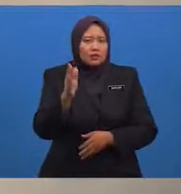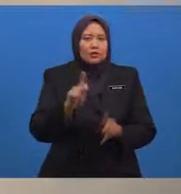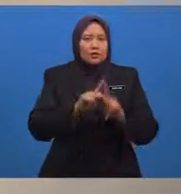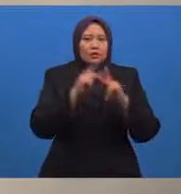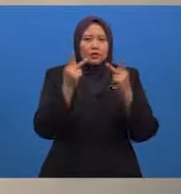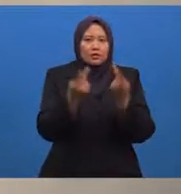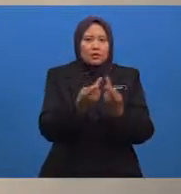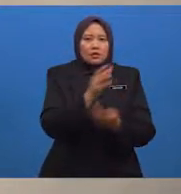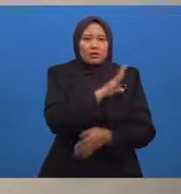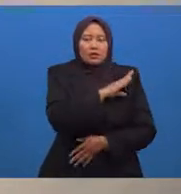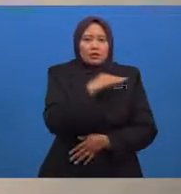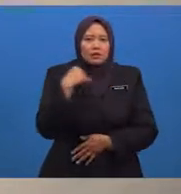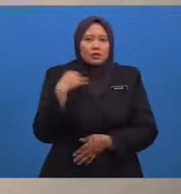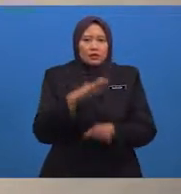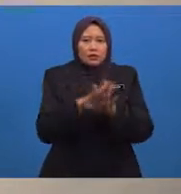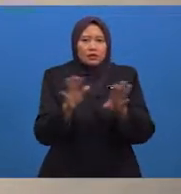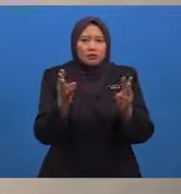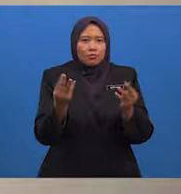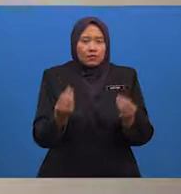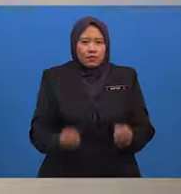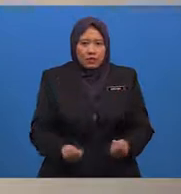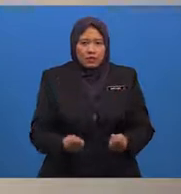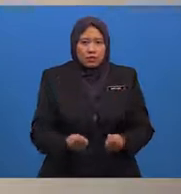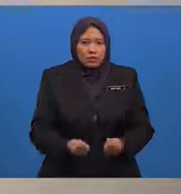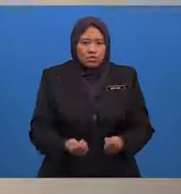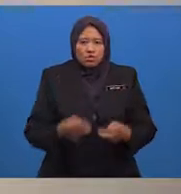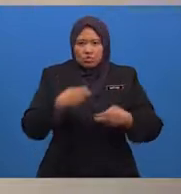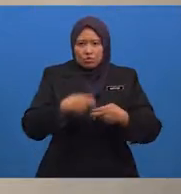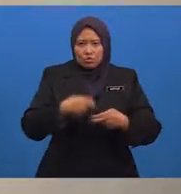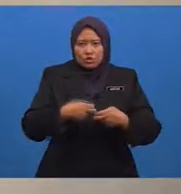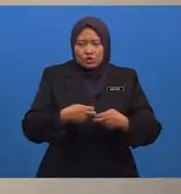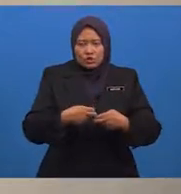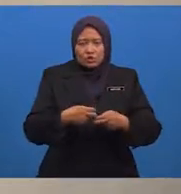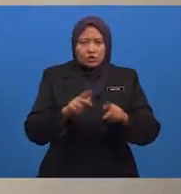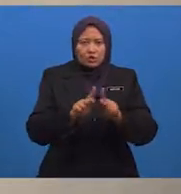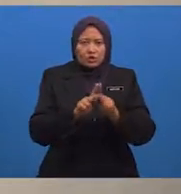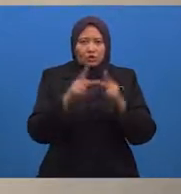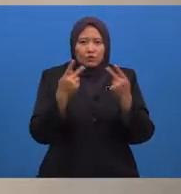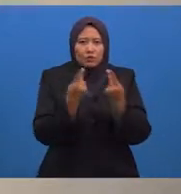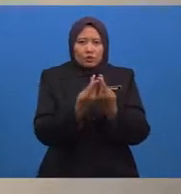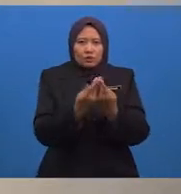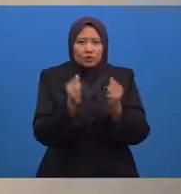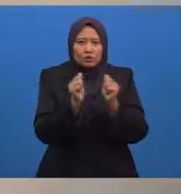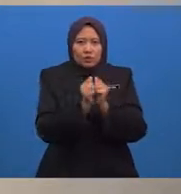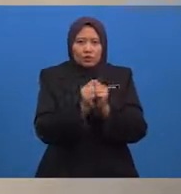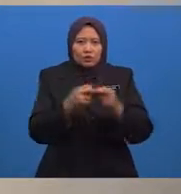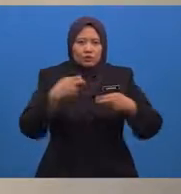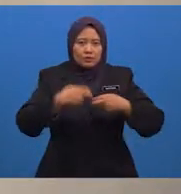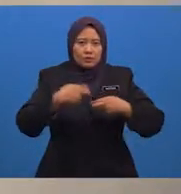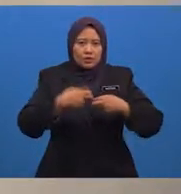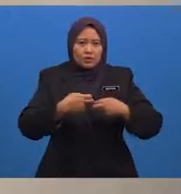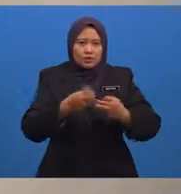mahu membebankan keluarganya dengan masalah kewangan, dia sedia